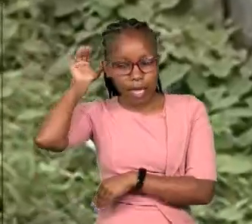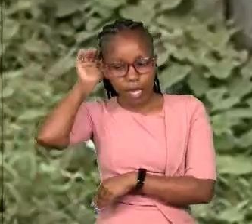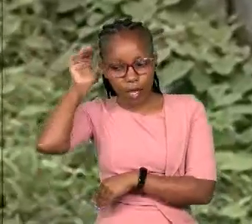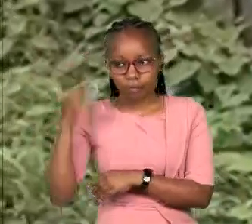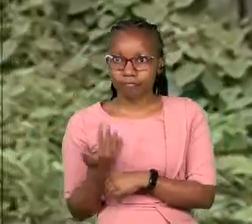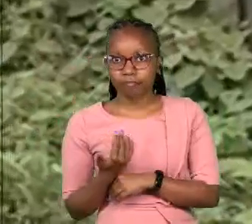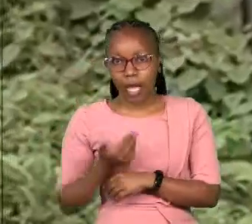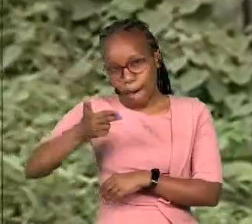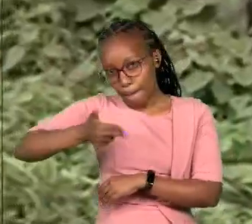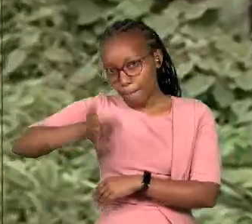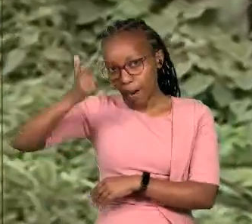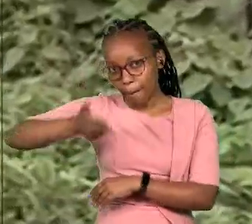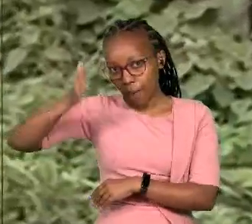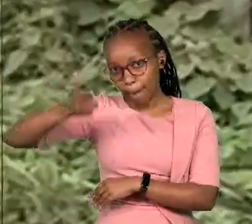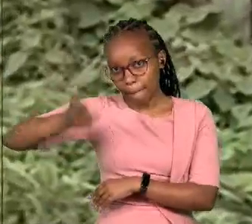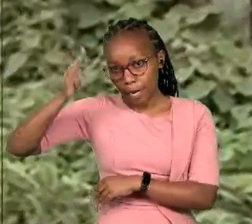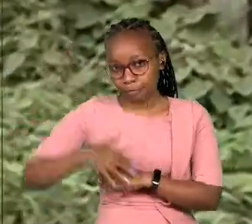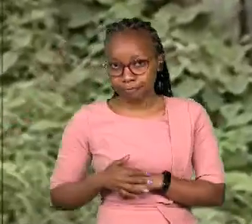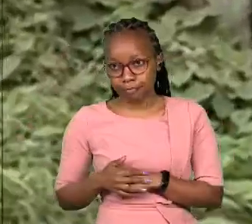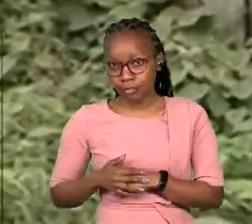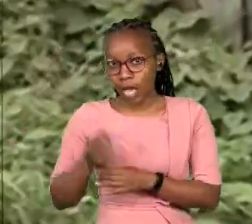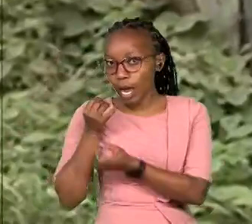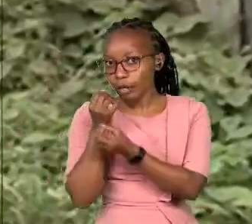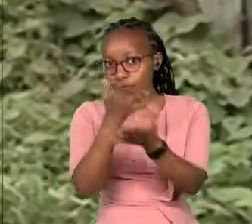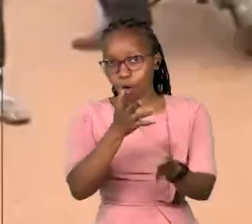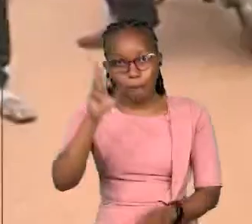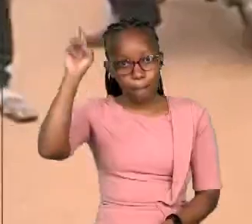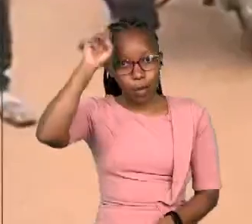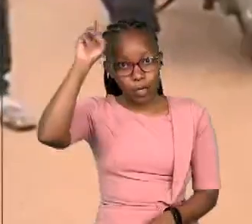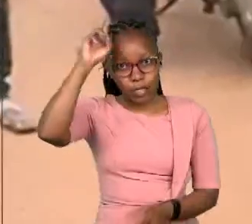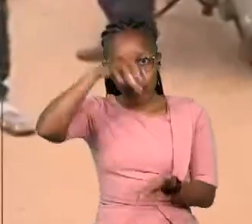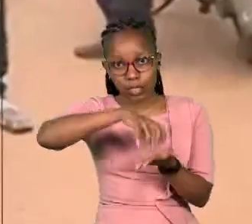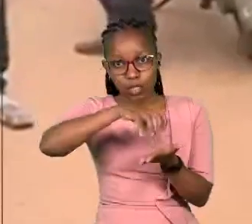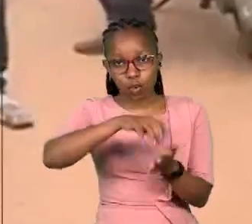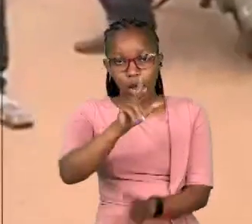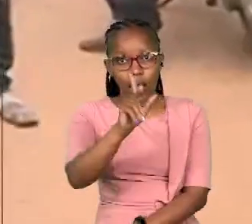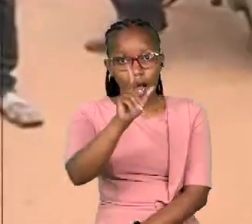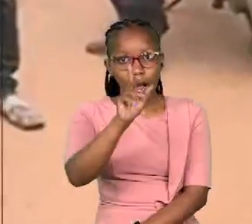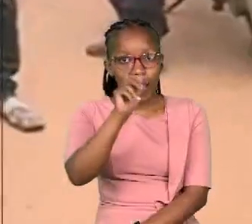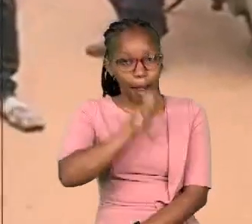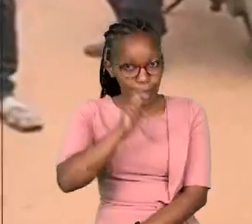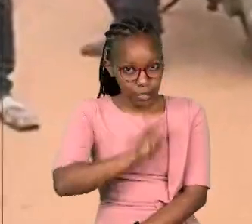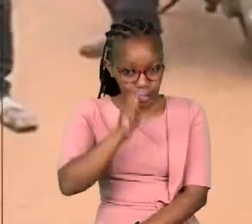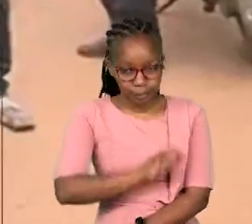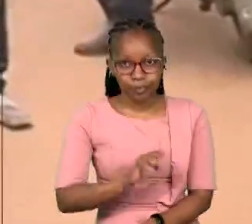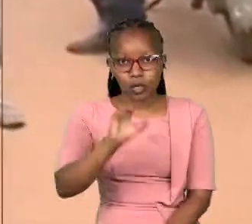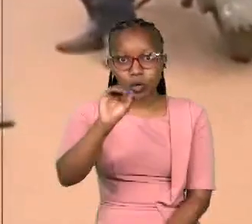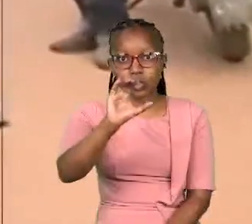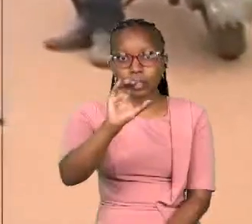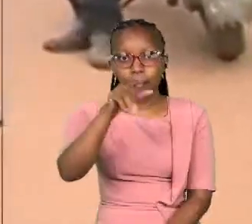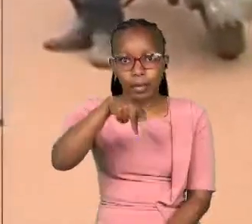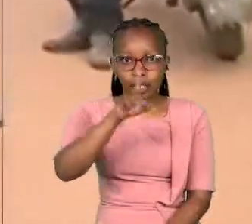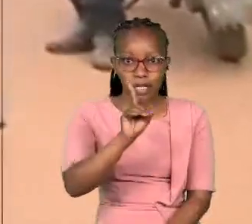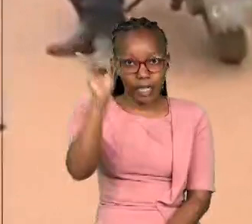risasi zilizokuwa zikifyatuliwa kisha kuwajulisha polisi katika kituo cha polisi cha Kabete. OCPD wa Dagoretti